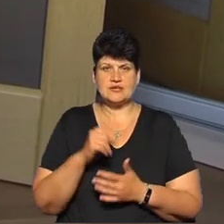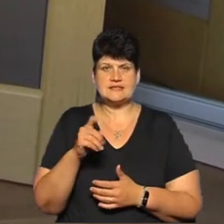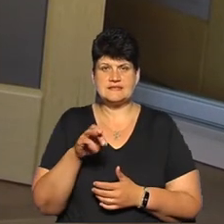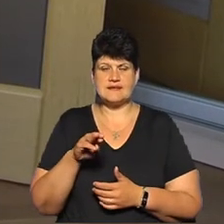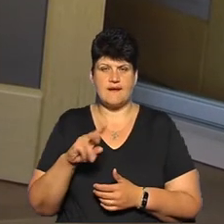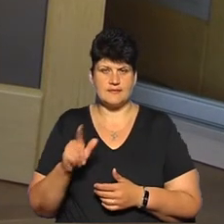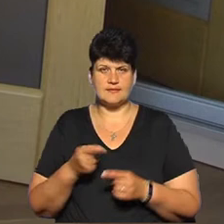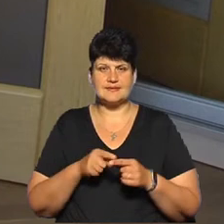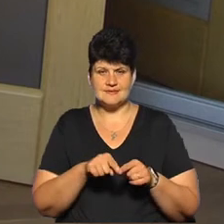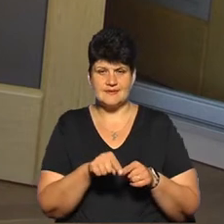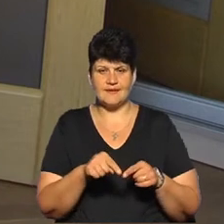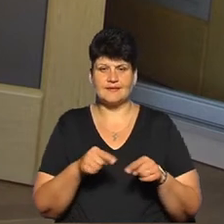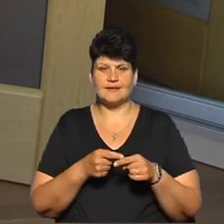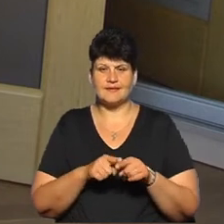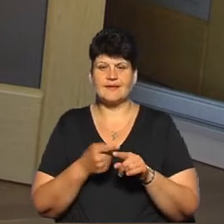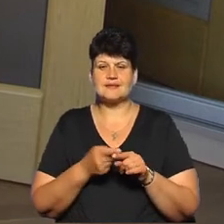техніка – це є мальованка,